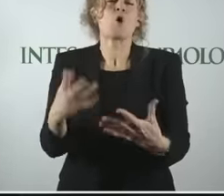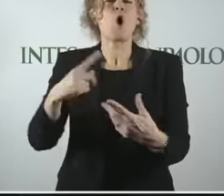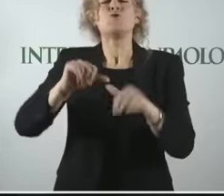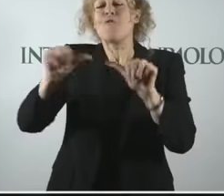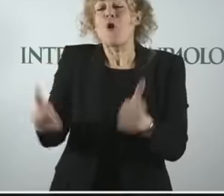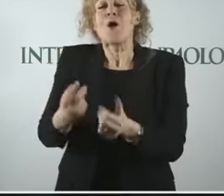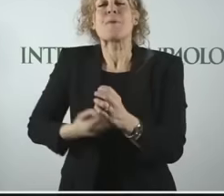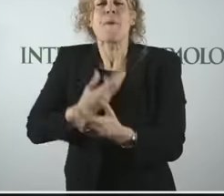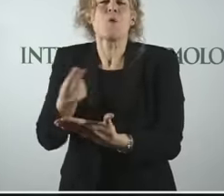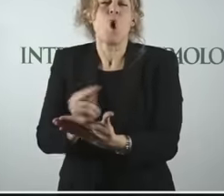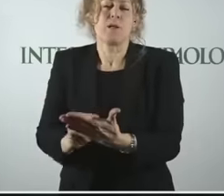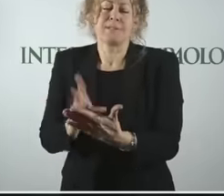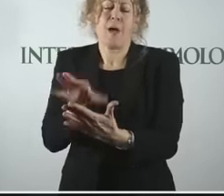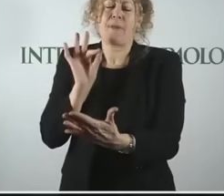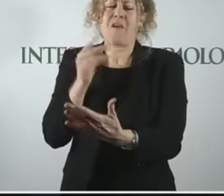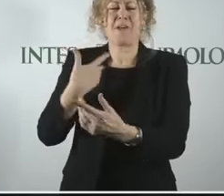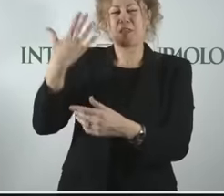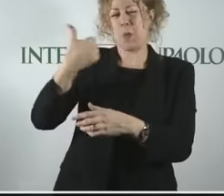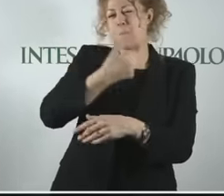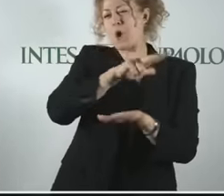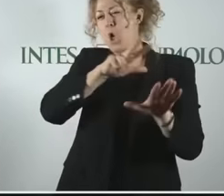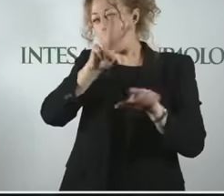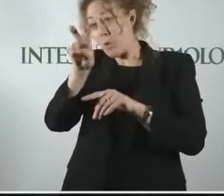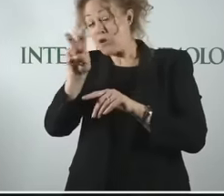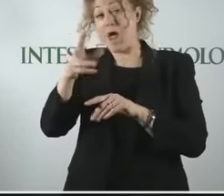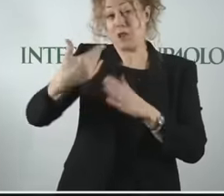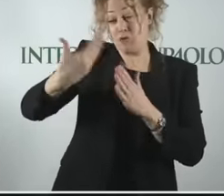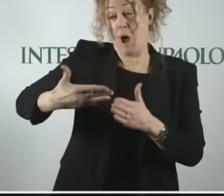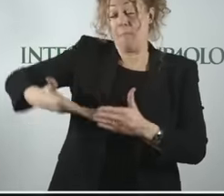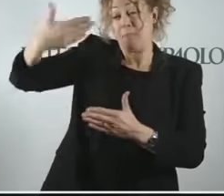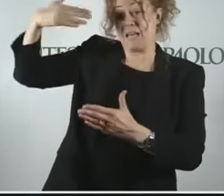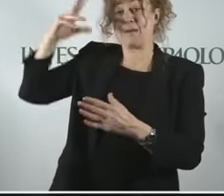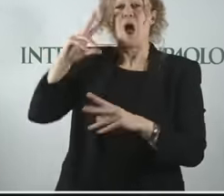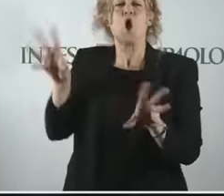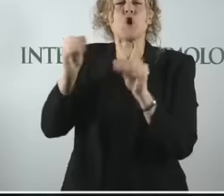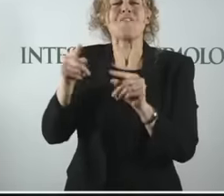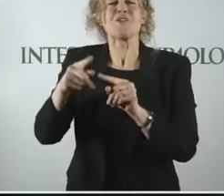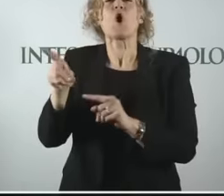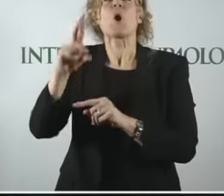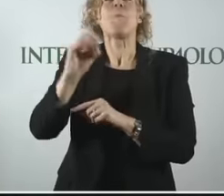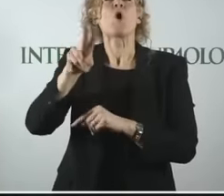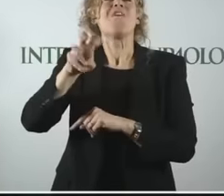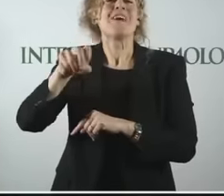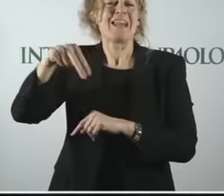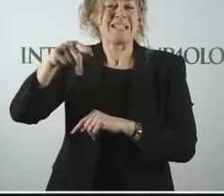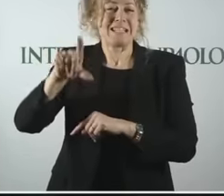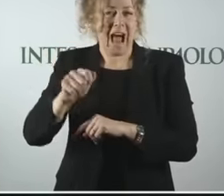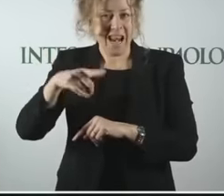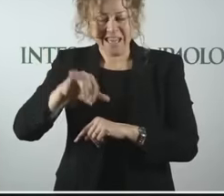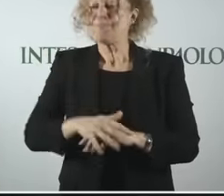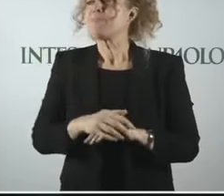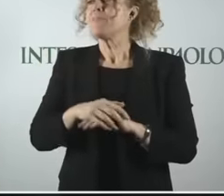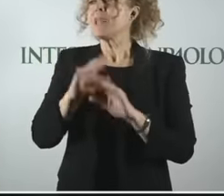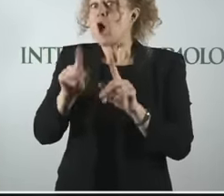preferite dai poeti del 200 da anche prima dai già dei trovatori provenzali ecco eh la poesia d'amore di quell'epoca